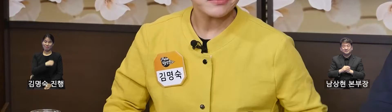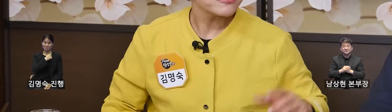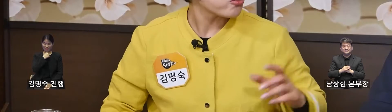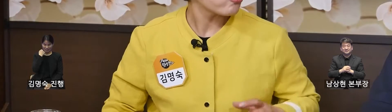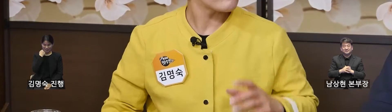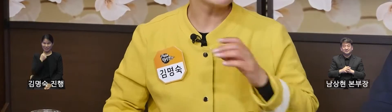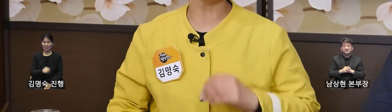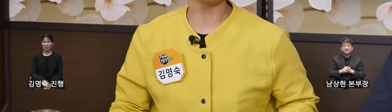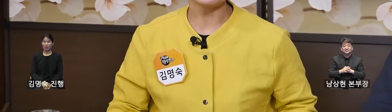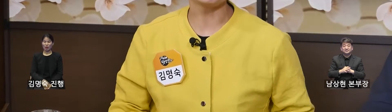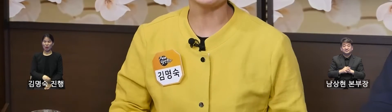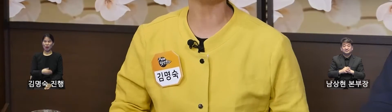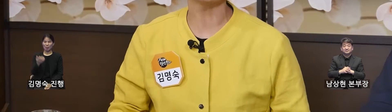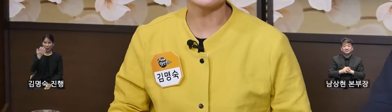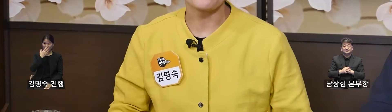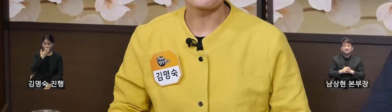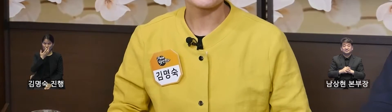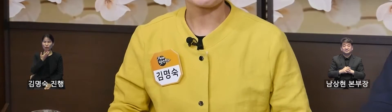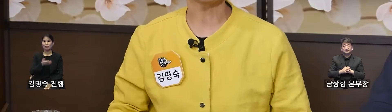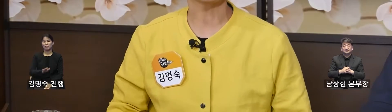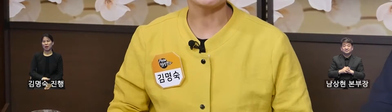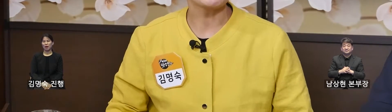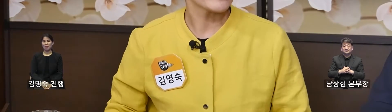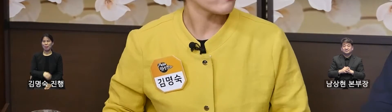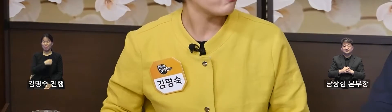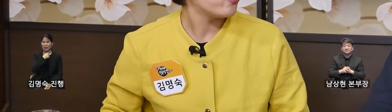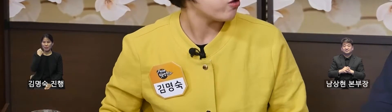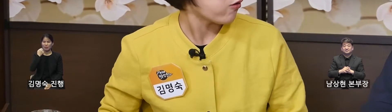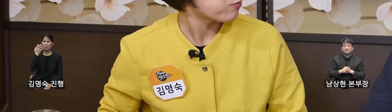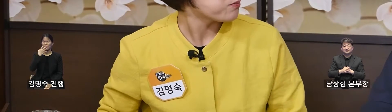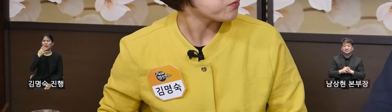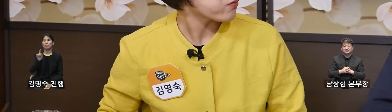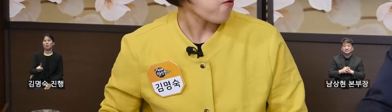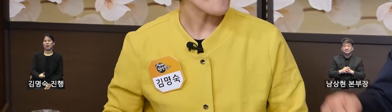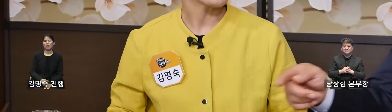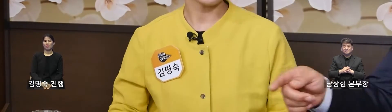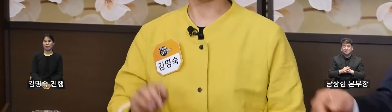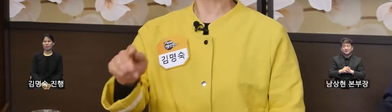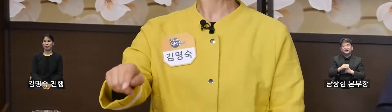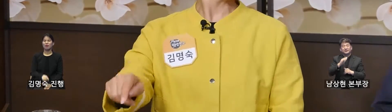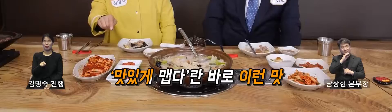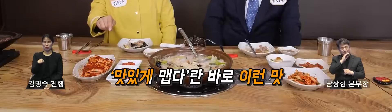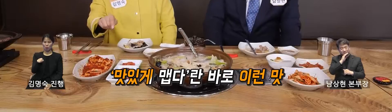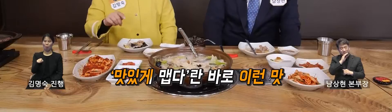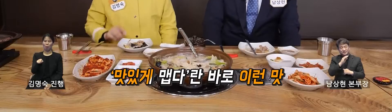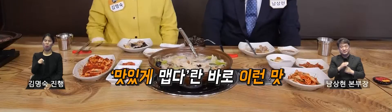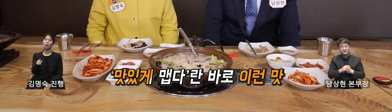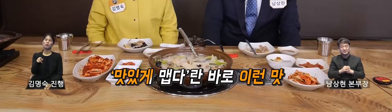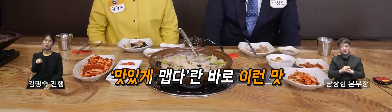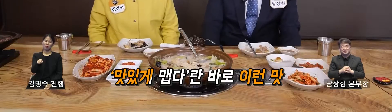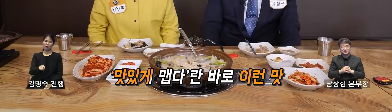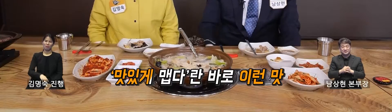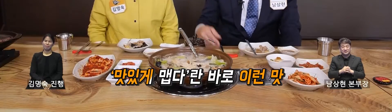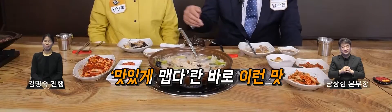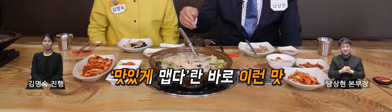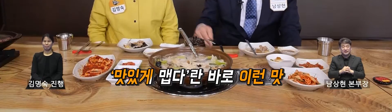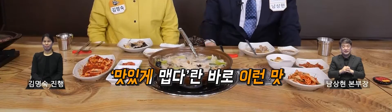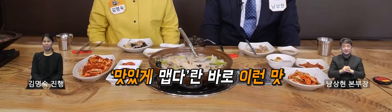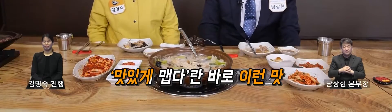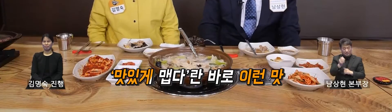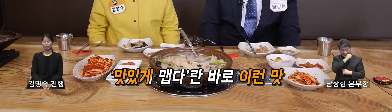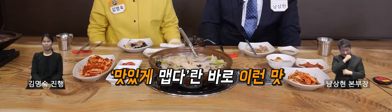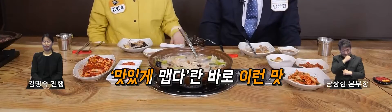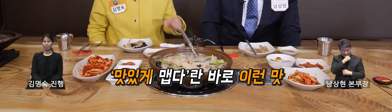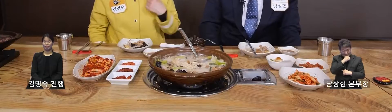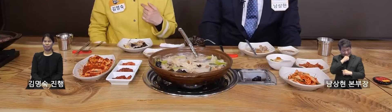맛있으면 맛있는 거고 매운 거면 매운 거지. 맛있게 맵다가 뭐요? 그거죠. 그렇죠. 맛있게 매운